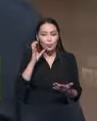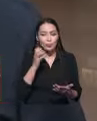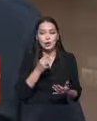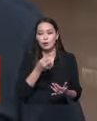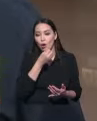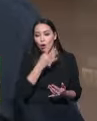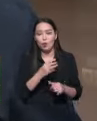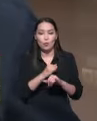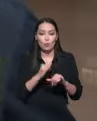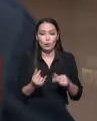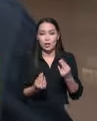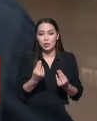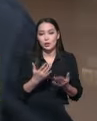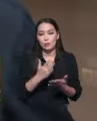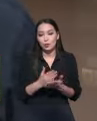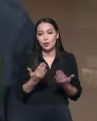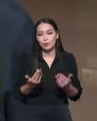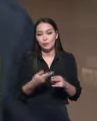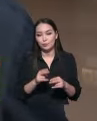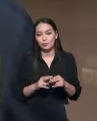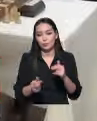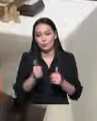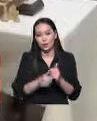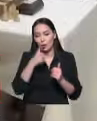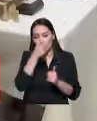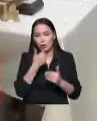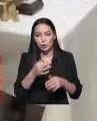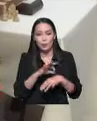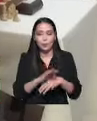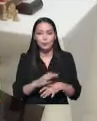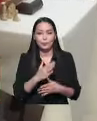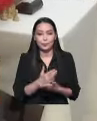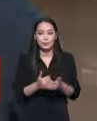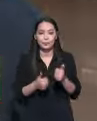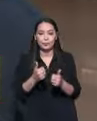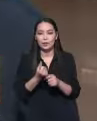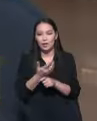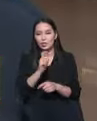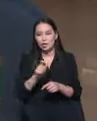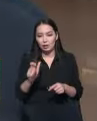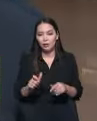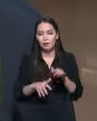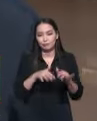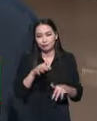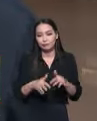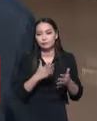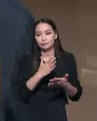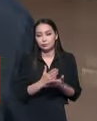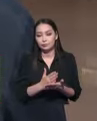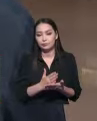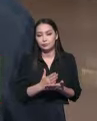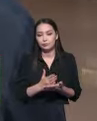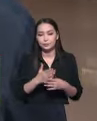Сондықтан мынаны мен ойлап отырмын. Жылда-жылда осылай ұйымдастыру керек. Мінекі бүгін қаншама адам келіп жатыр, қаншама мінекі 10 жыл